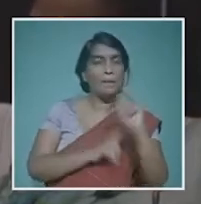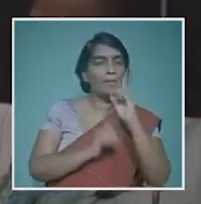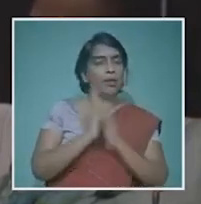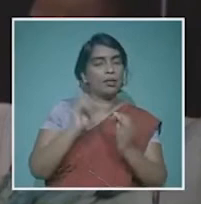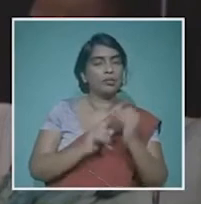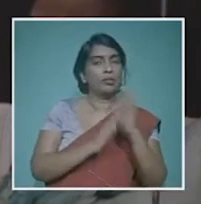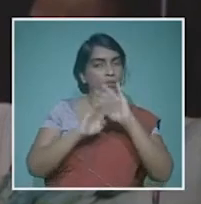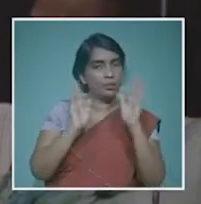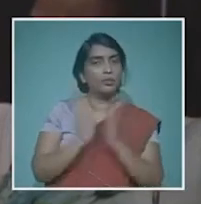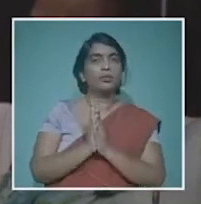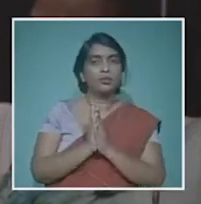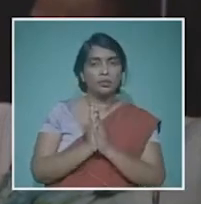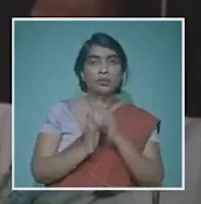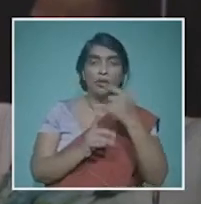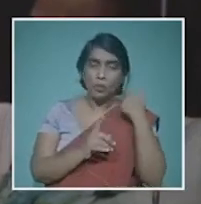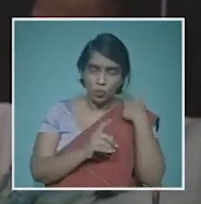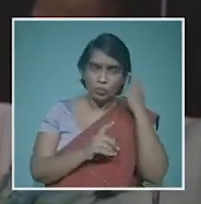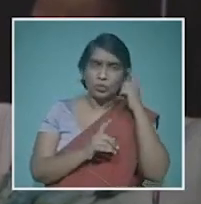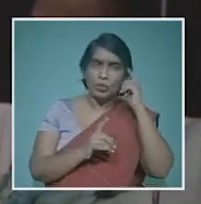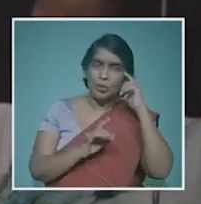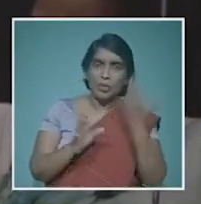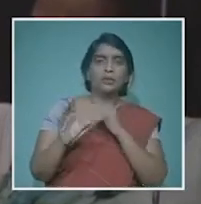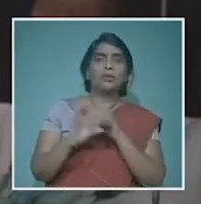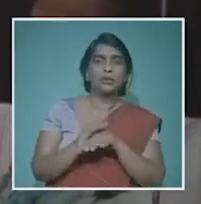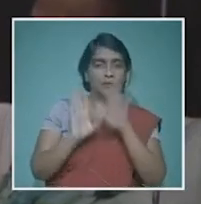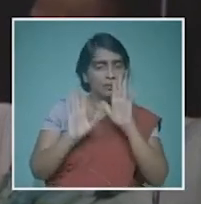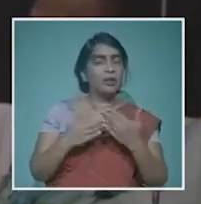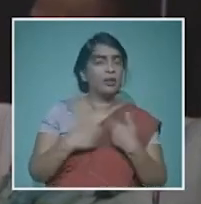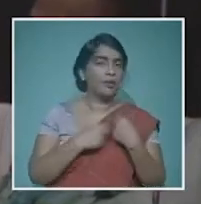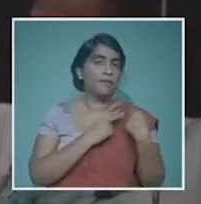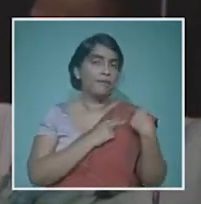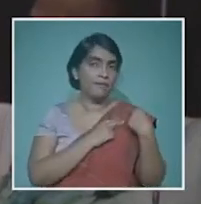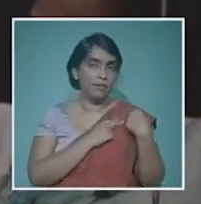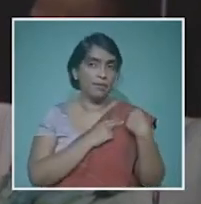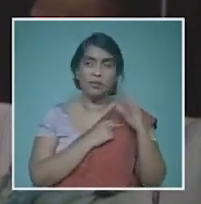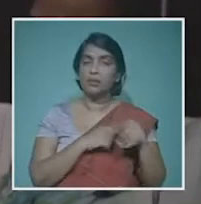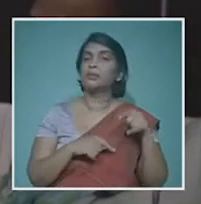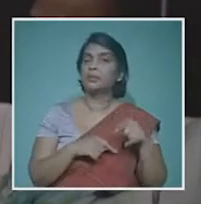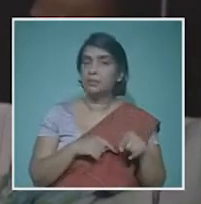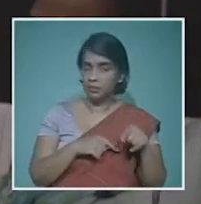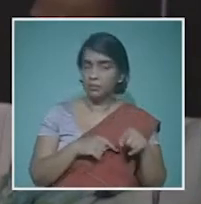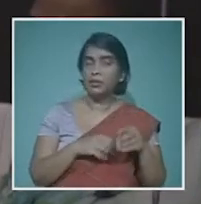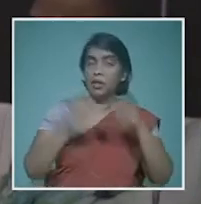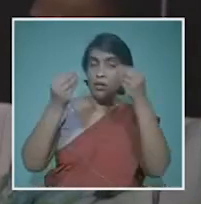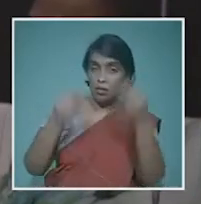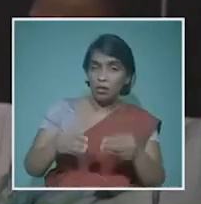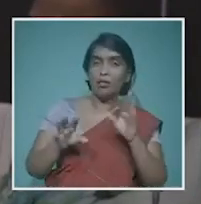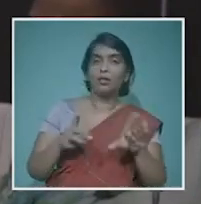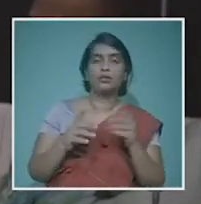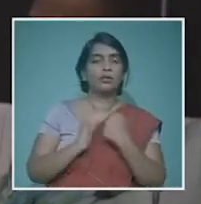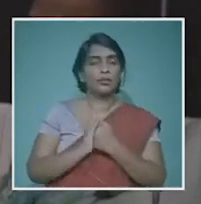මහජන නියෝජිතයන්ට. ඒගොල්ලෝ දැන හෝ නොදැන පෙනී හිටියා. ඒ නිසා අපේ යුතුකම තමයි මේවා පරාජය කිරීම සඳහා